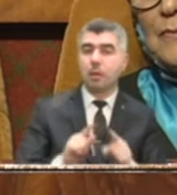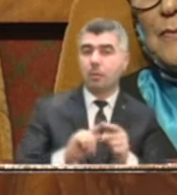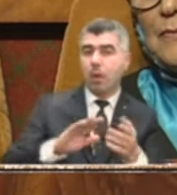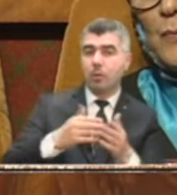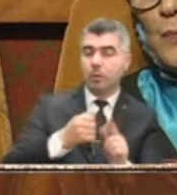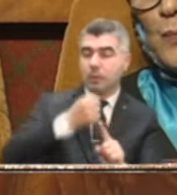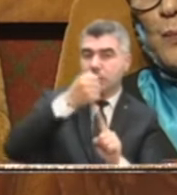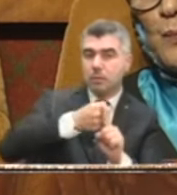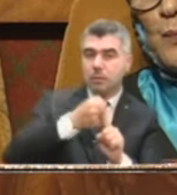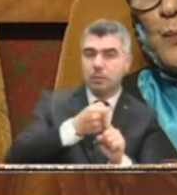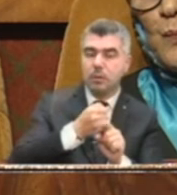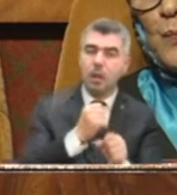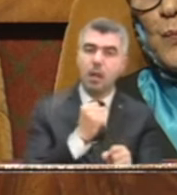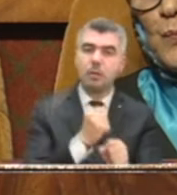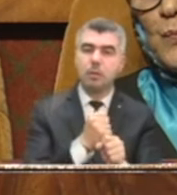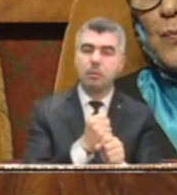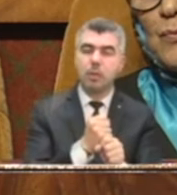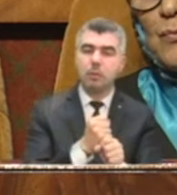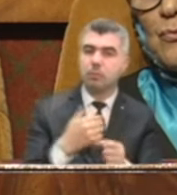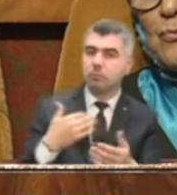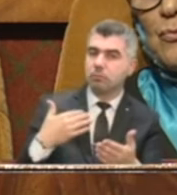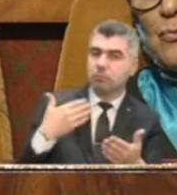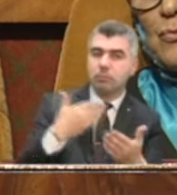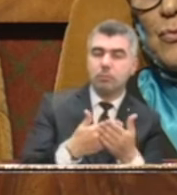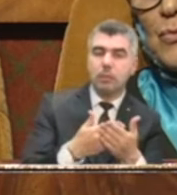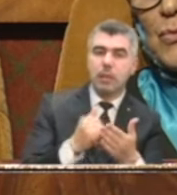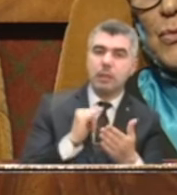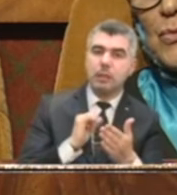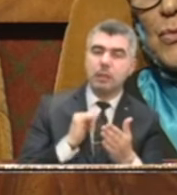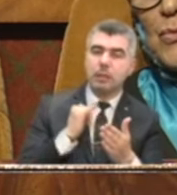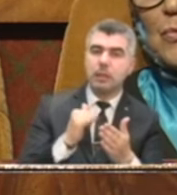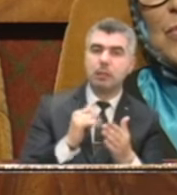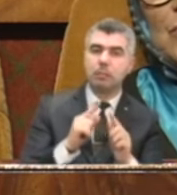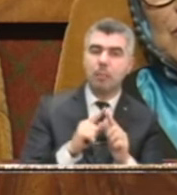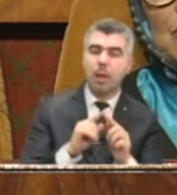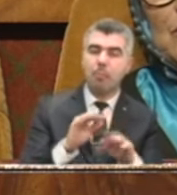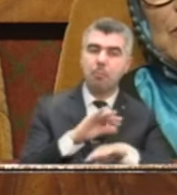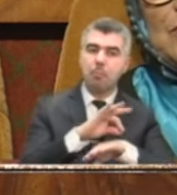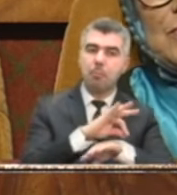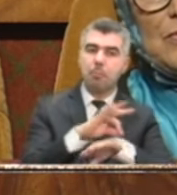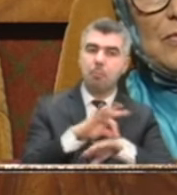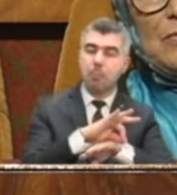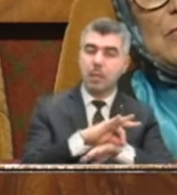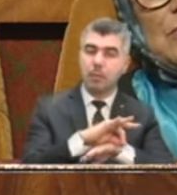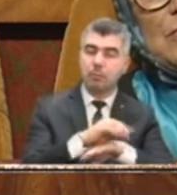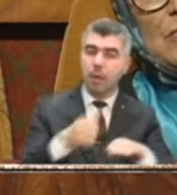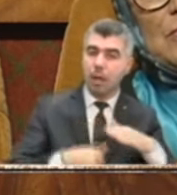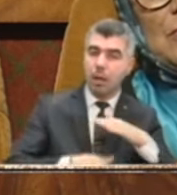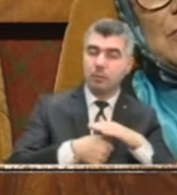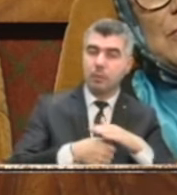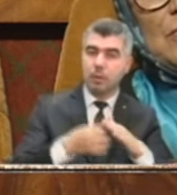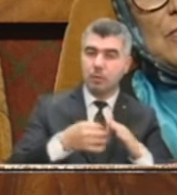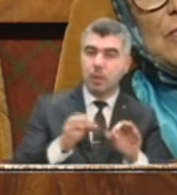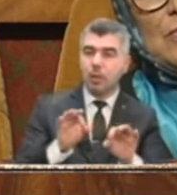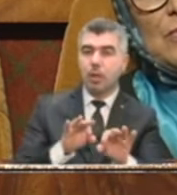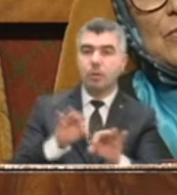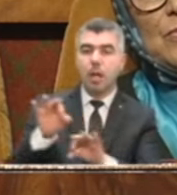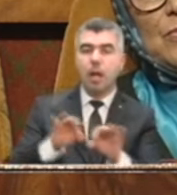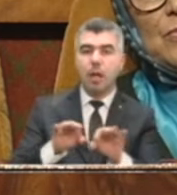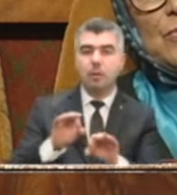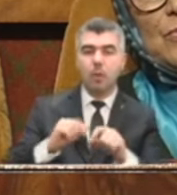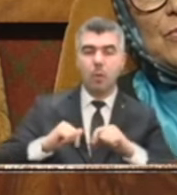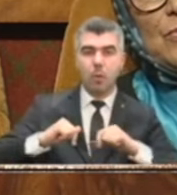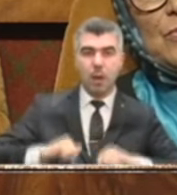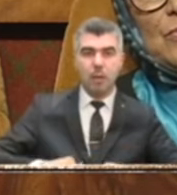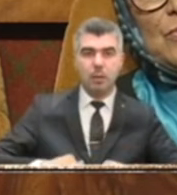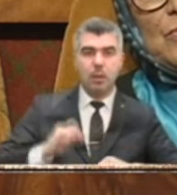المبذوله، فان العمل لا يزال قائما من اجل وصول المكتب الى اهدافه. لذا ساعدكم السيد الوزير المحترم عن الاجراءات التي قامت بها